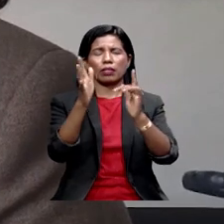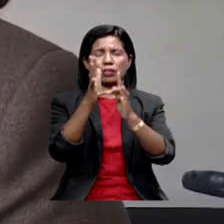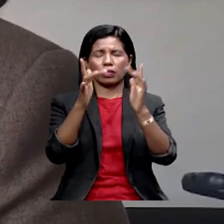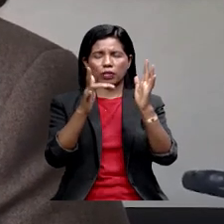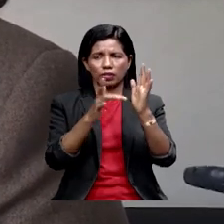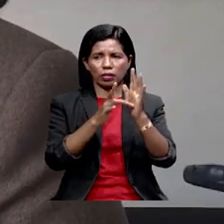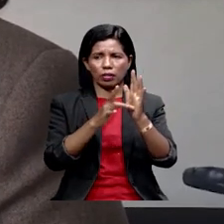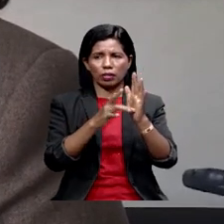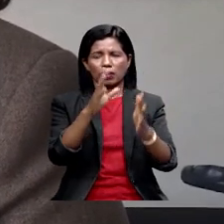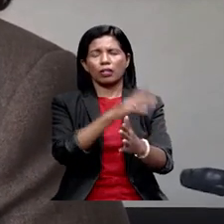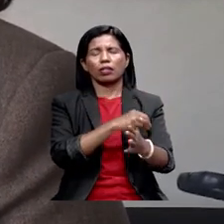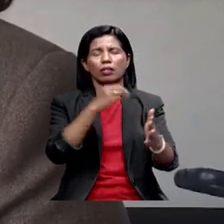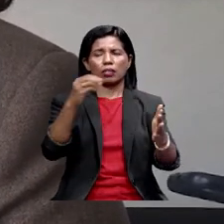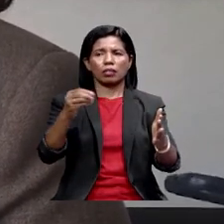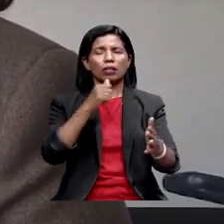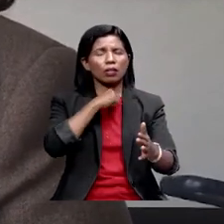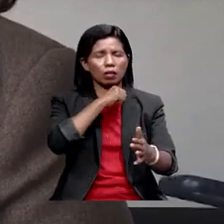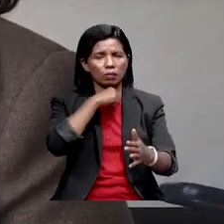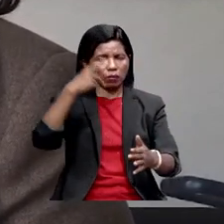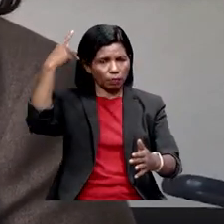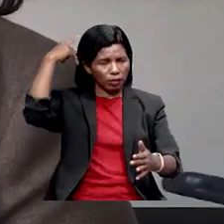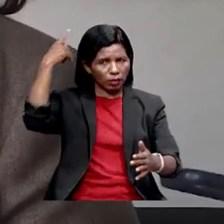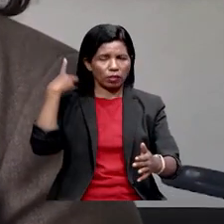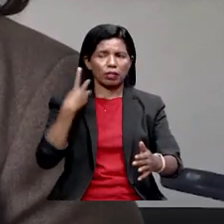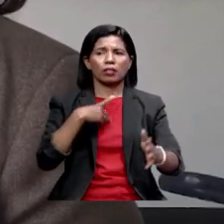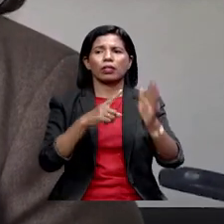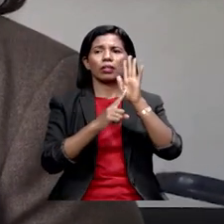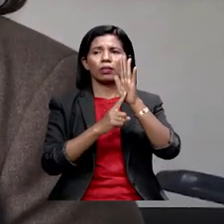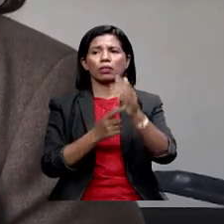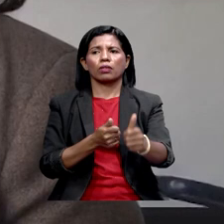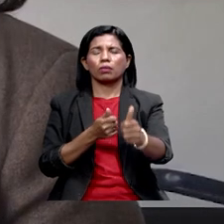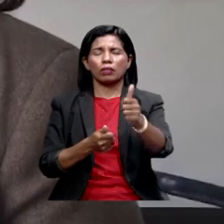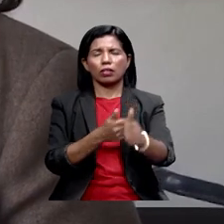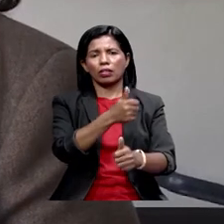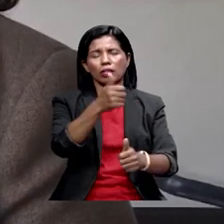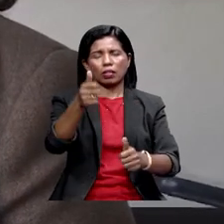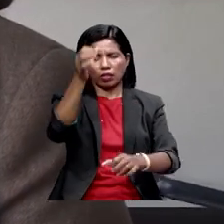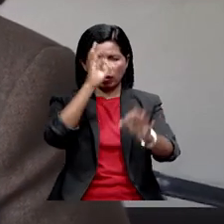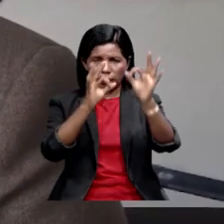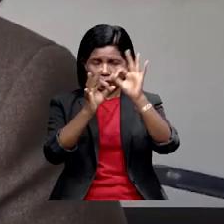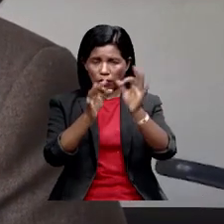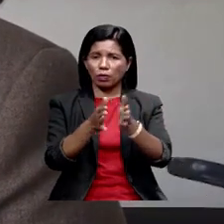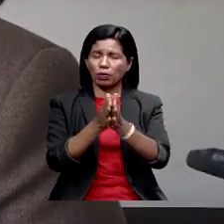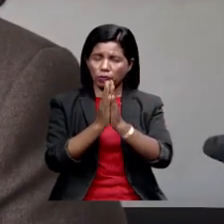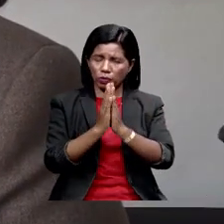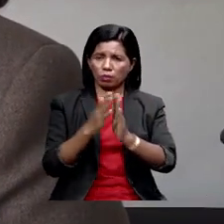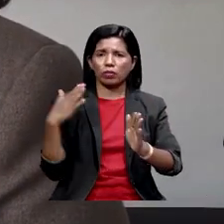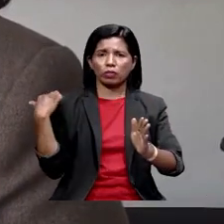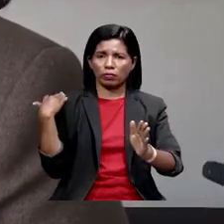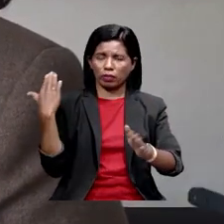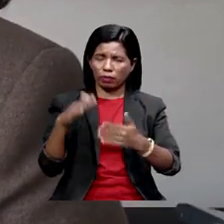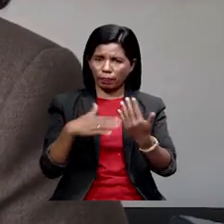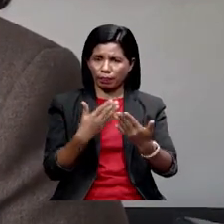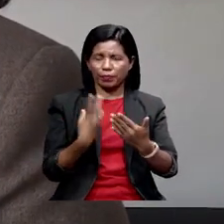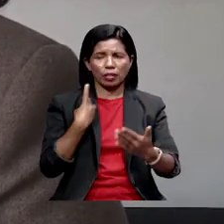San Pedro ni saselo ang Papa Francisco ita hatoo tuir ita ni fiar. I husumos atu joven sira ita